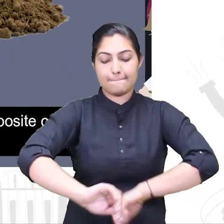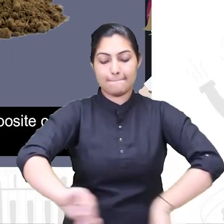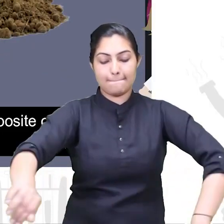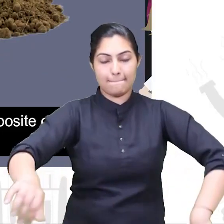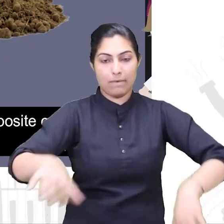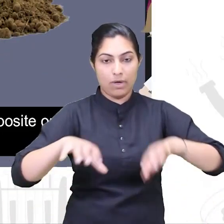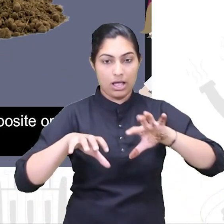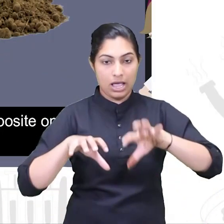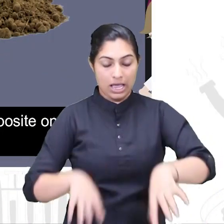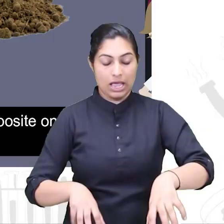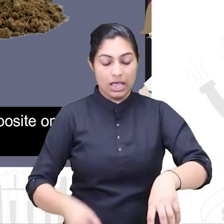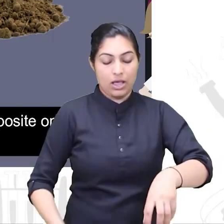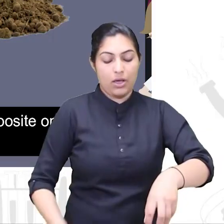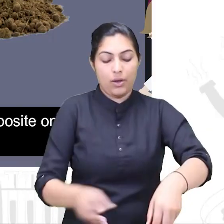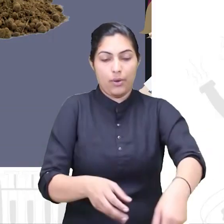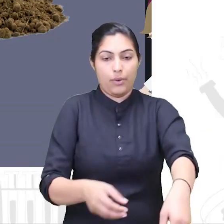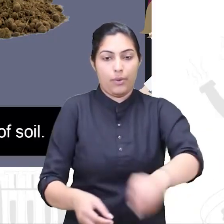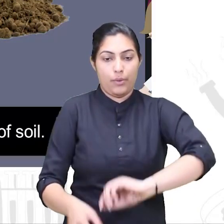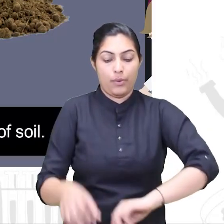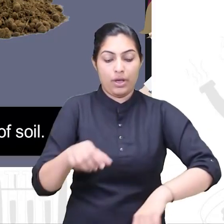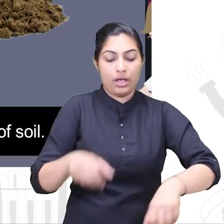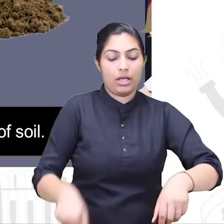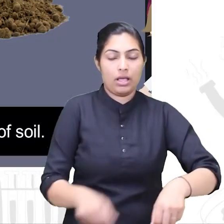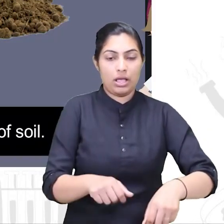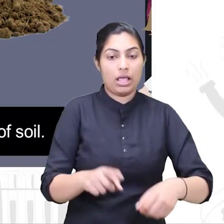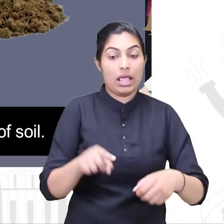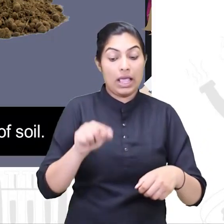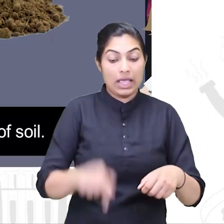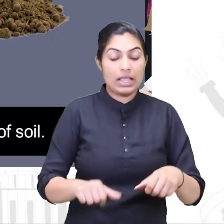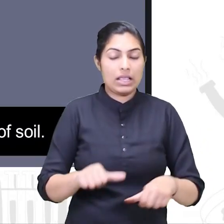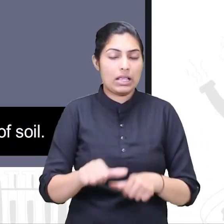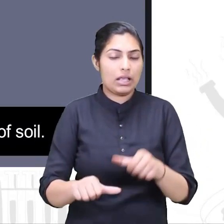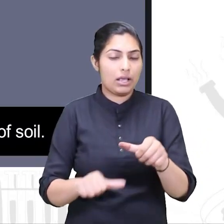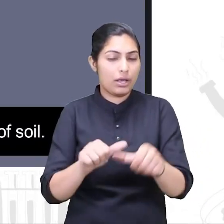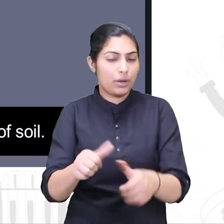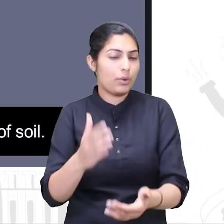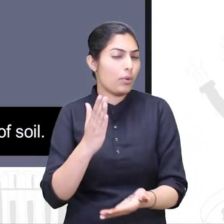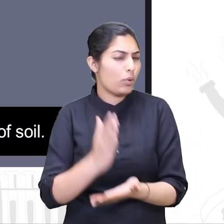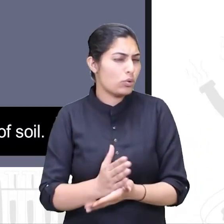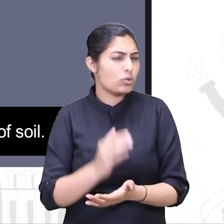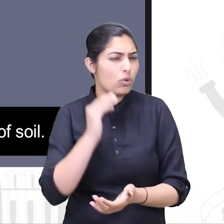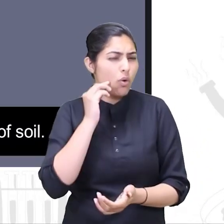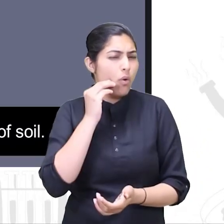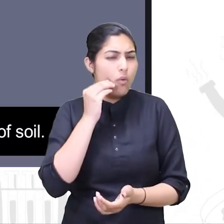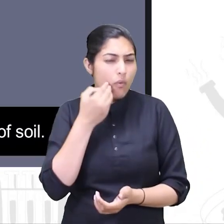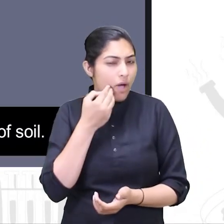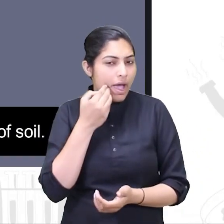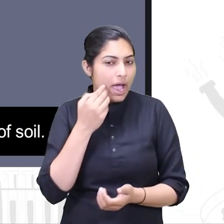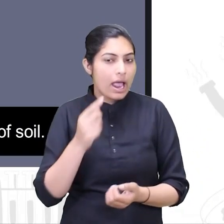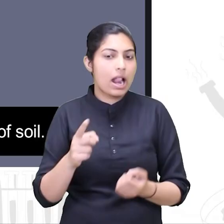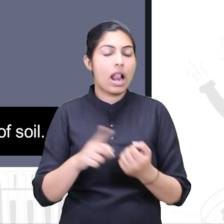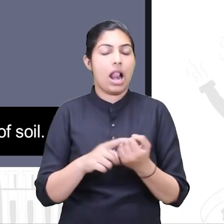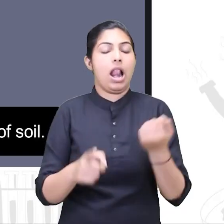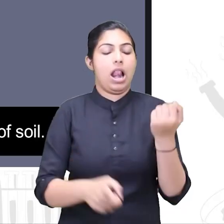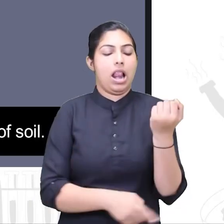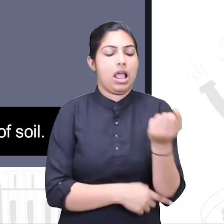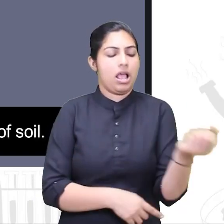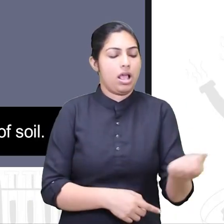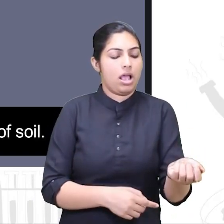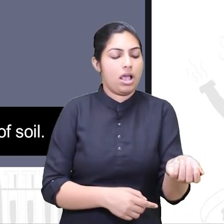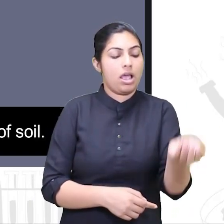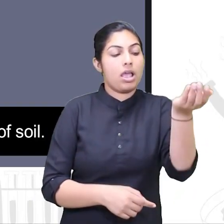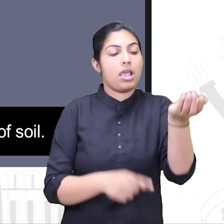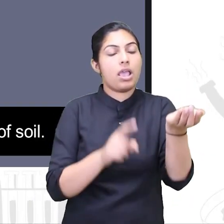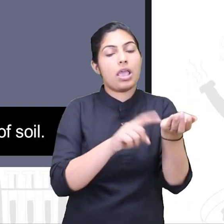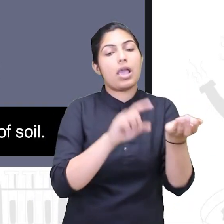बाकी 2 को फिर से मिक्स करें। इस प्रक्रिया को तब तक दोहराएं जब तक आपके पास 500